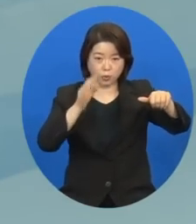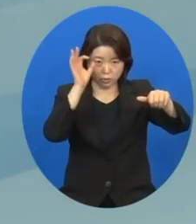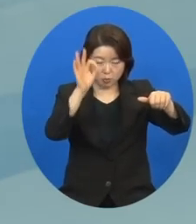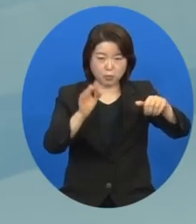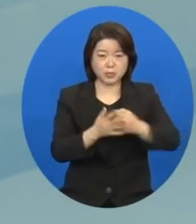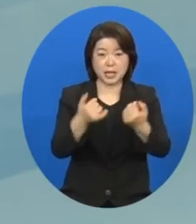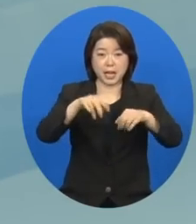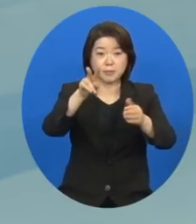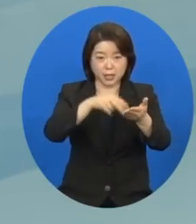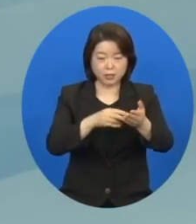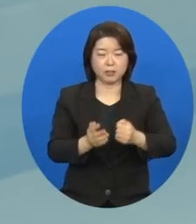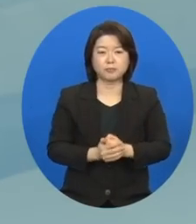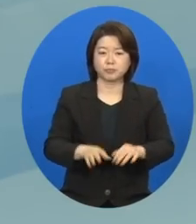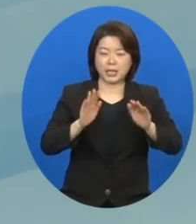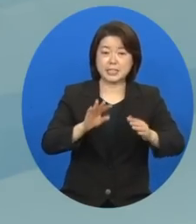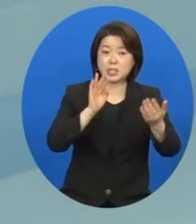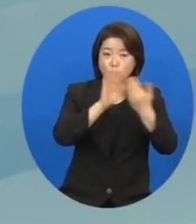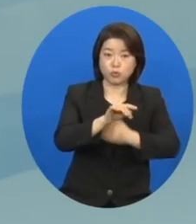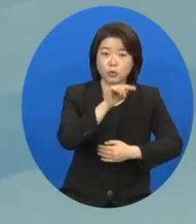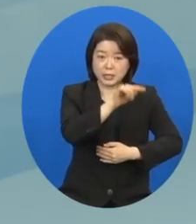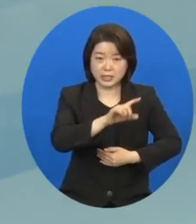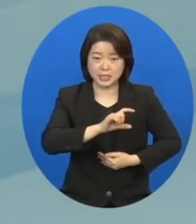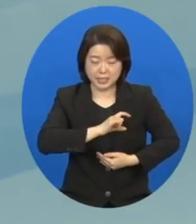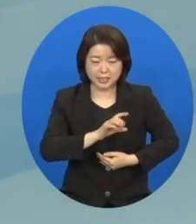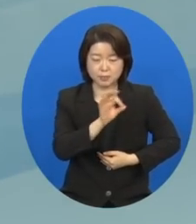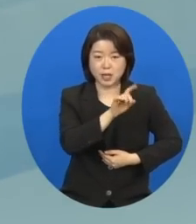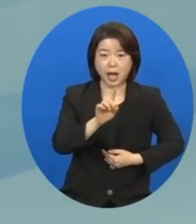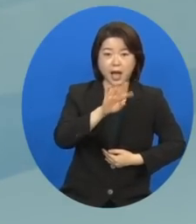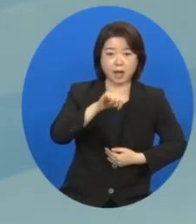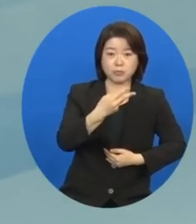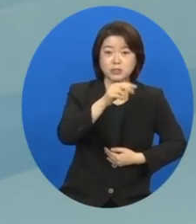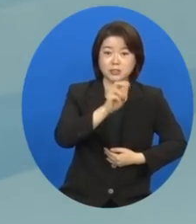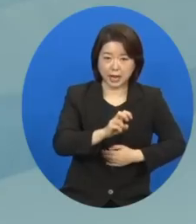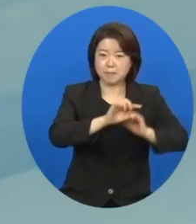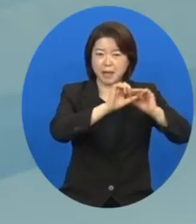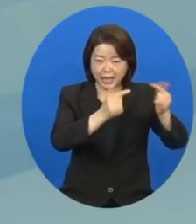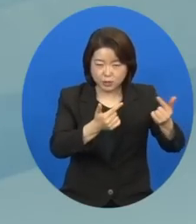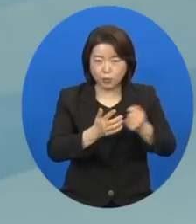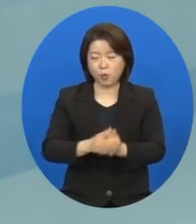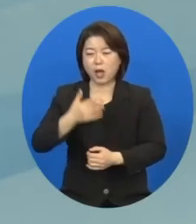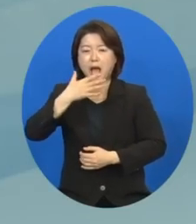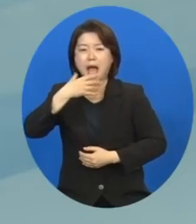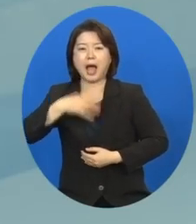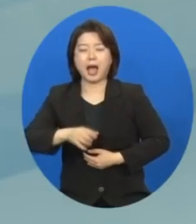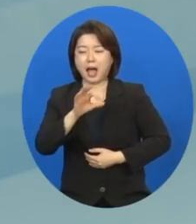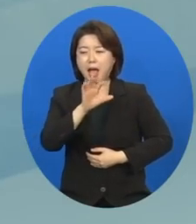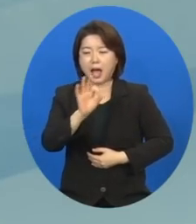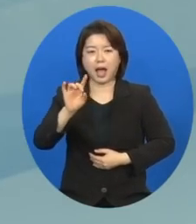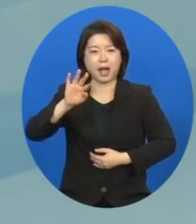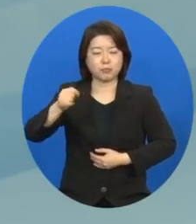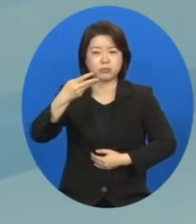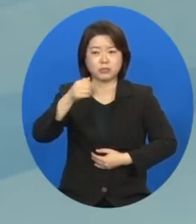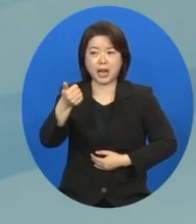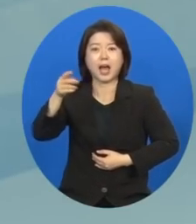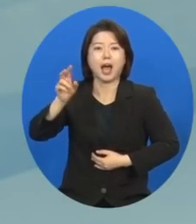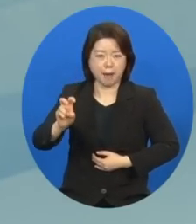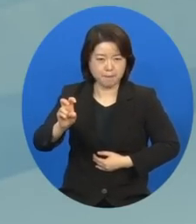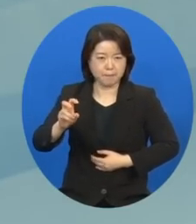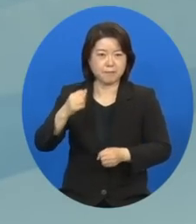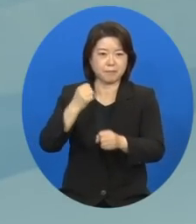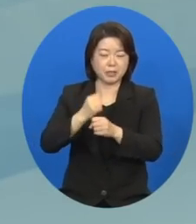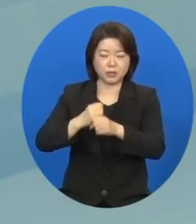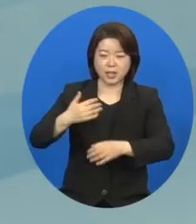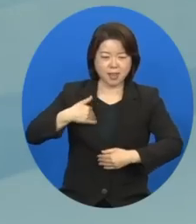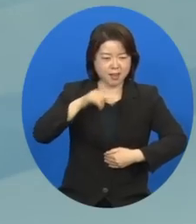읽어보겠습니다. 시작. 이제후로는 내 이름을 아브라함이라 하지 아니하고 아브라함이라 하리니 이는 내가 너를